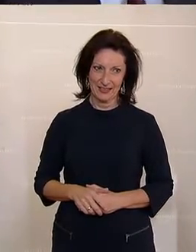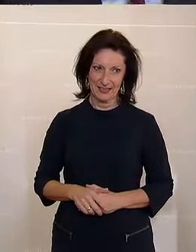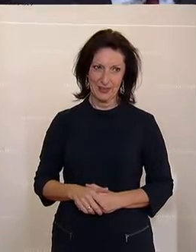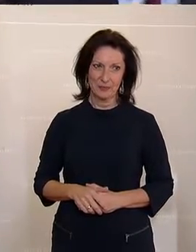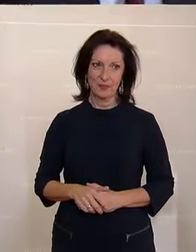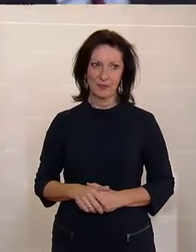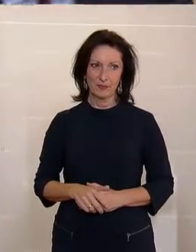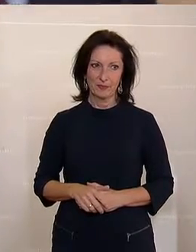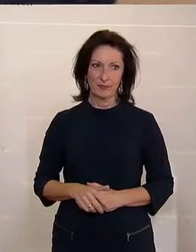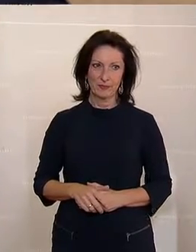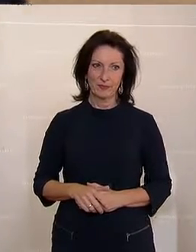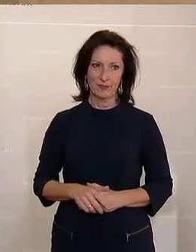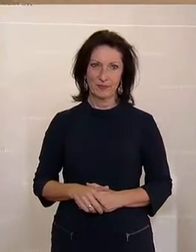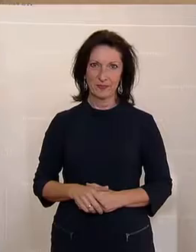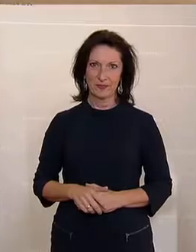Das ist jetzt eine gute Frage.